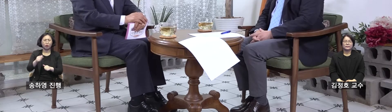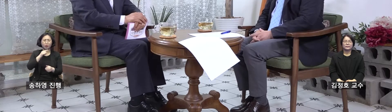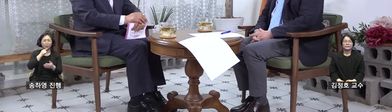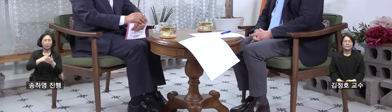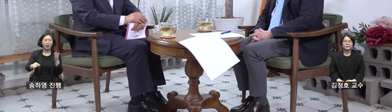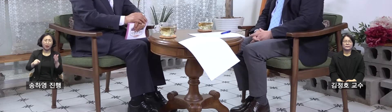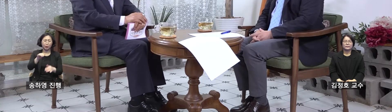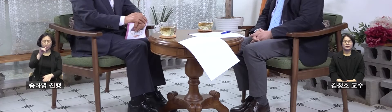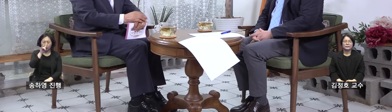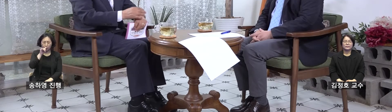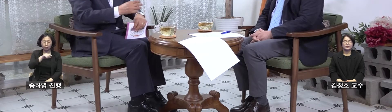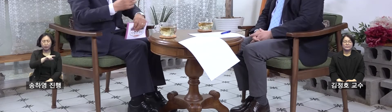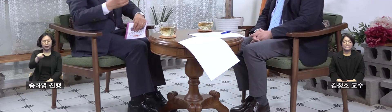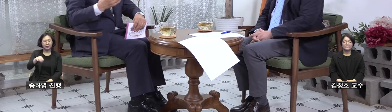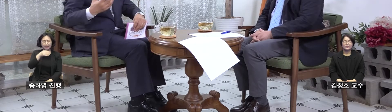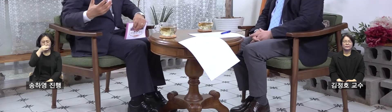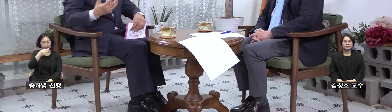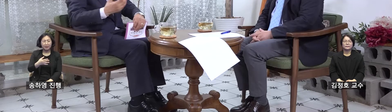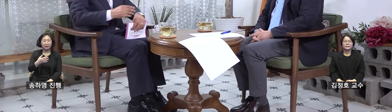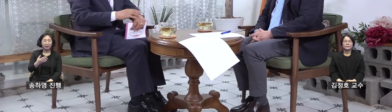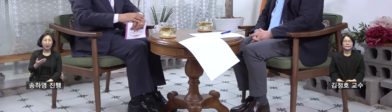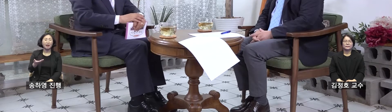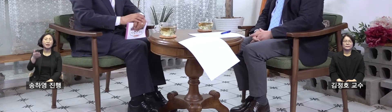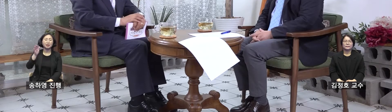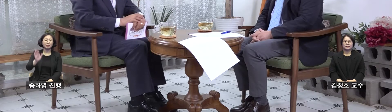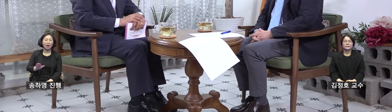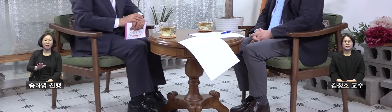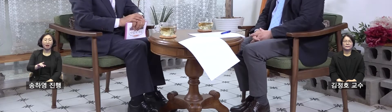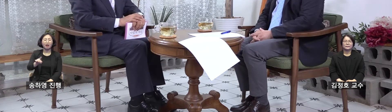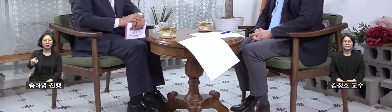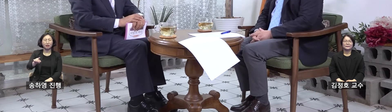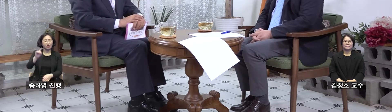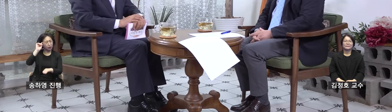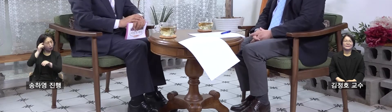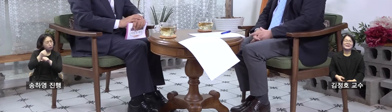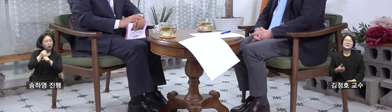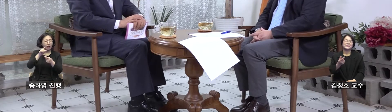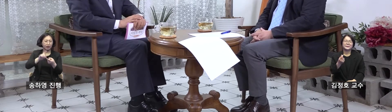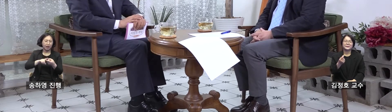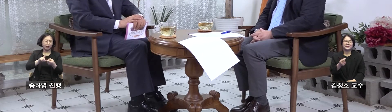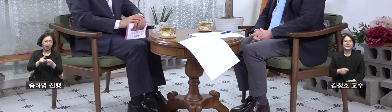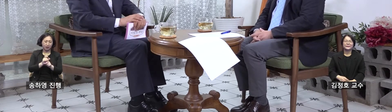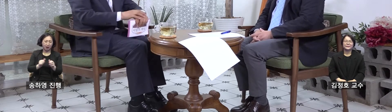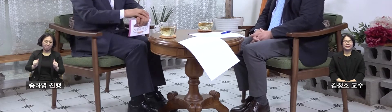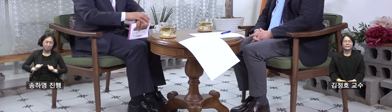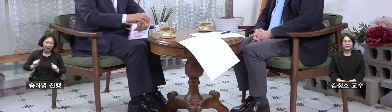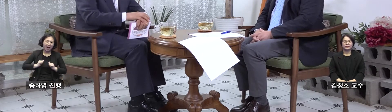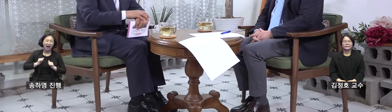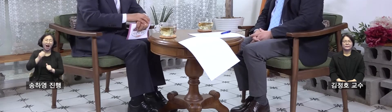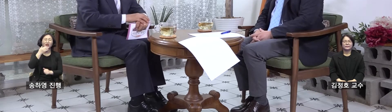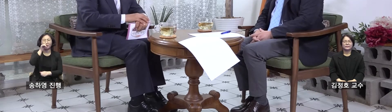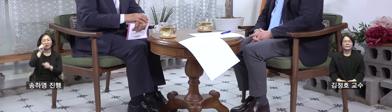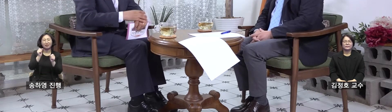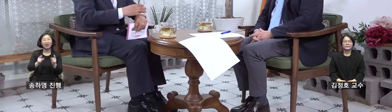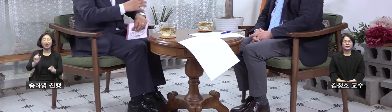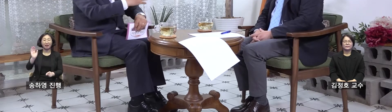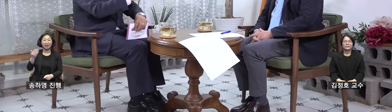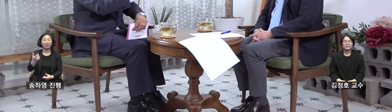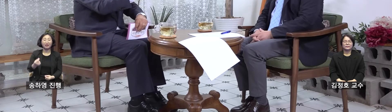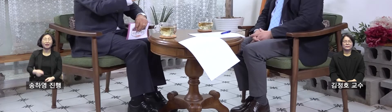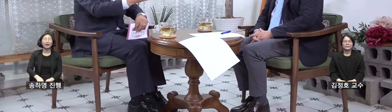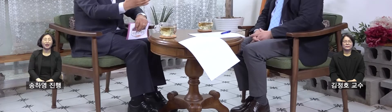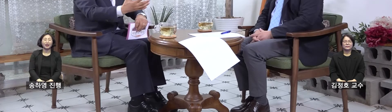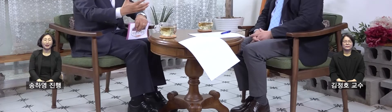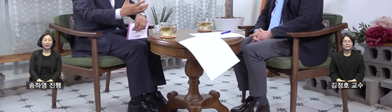힘들게 우리를 하고 있지만 네. 또 그런 걸 반성할 기회도 좀 주고 있는 네, 것 같아요. 그런 것 같습니다. 그런 것 같아요. 그죠? 아니 너무